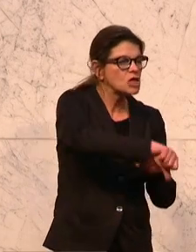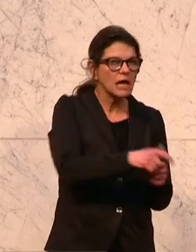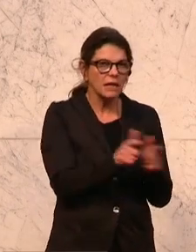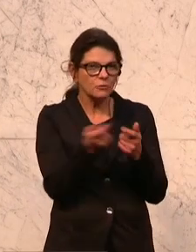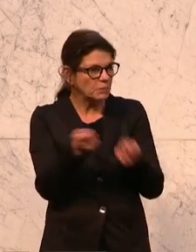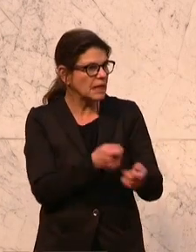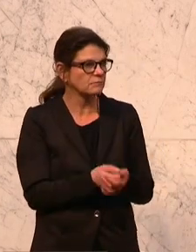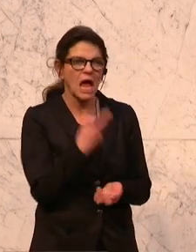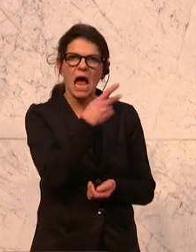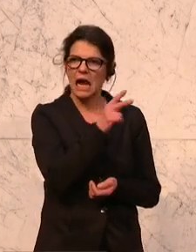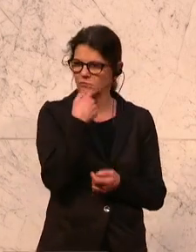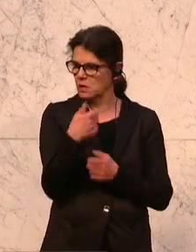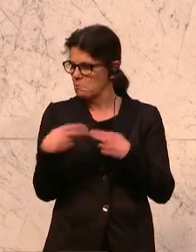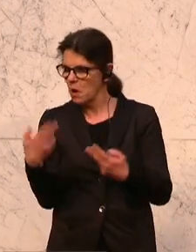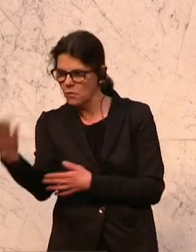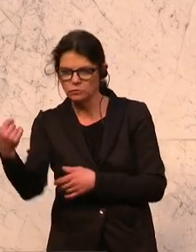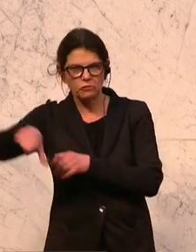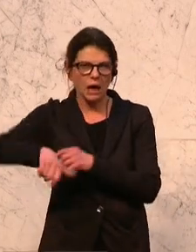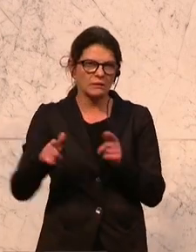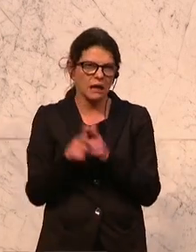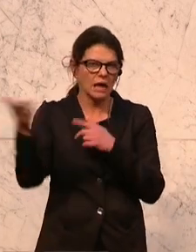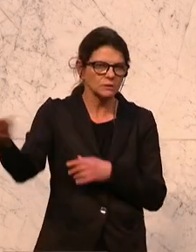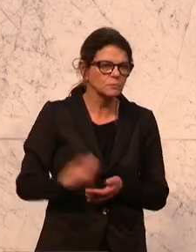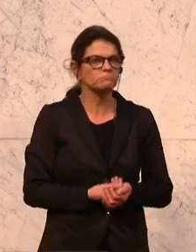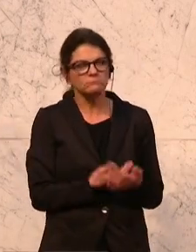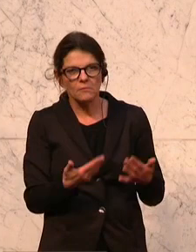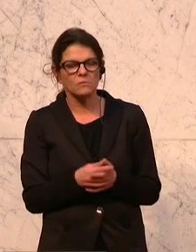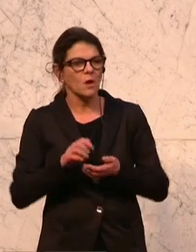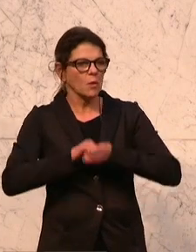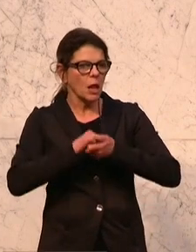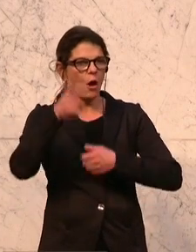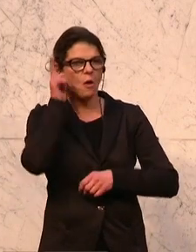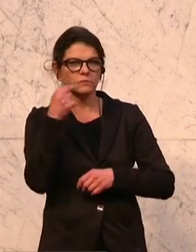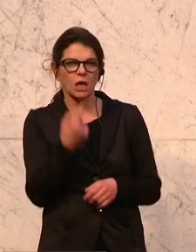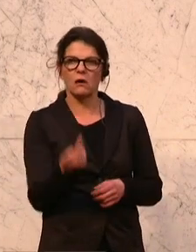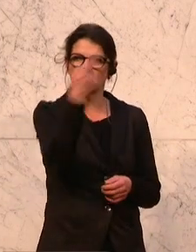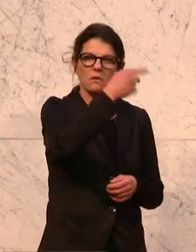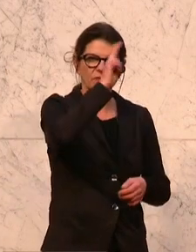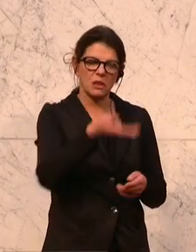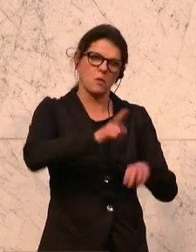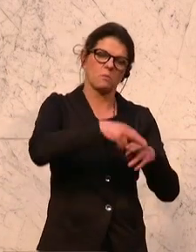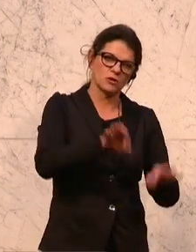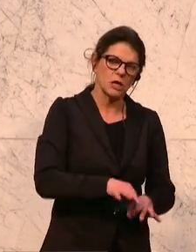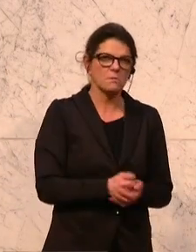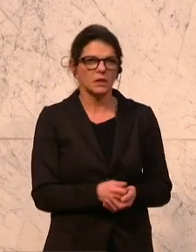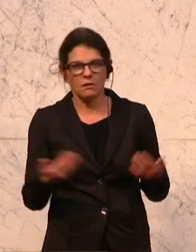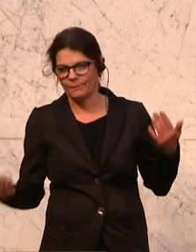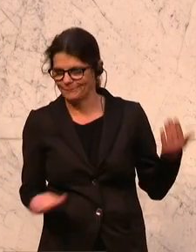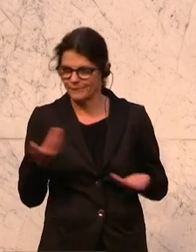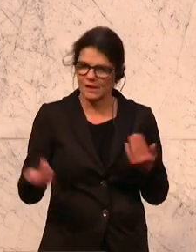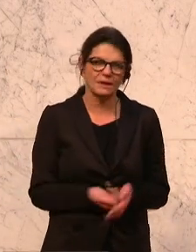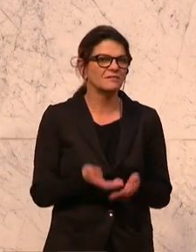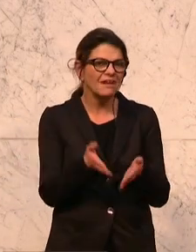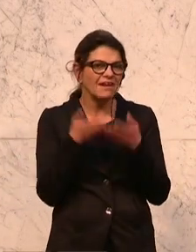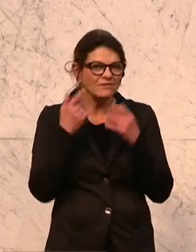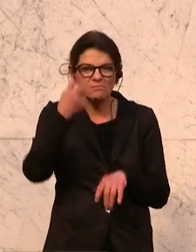Der Greiner sagt, der Bund performt schlecht. Und Kollege Kopf sagt, und Wien ist aber noch viel schlechter. Das